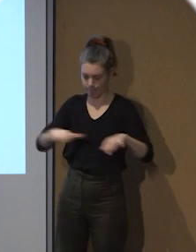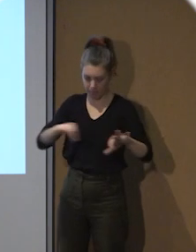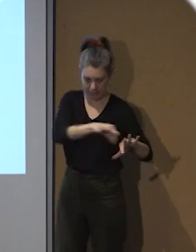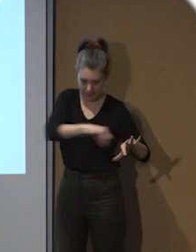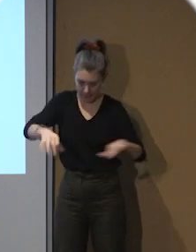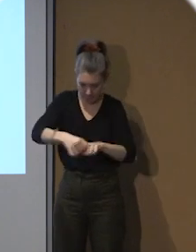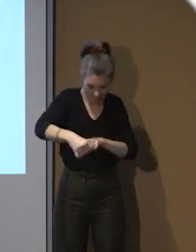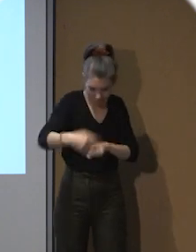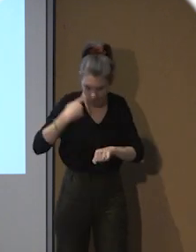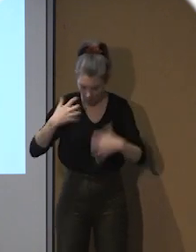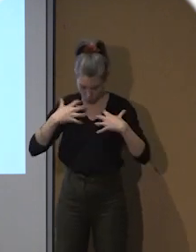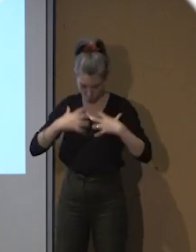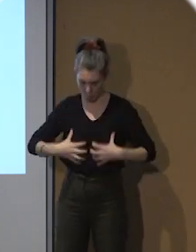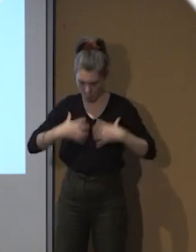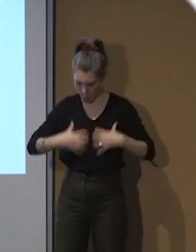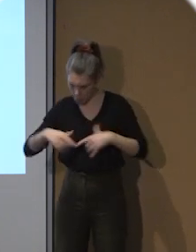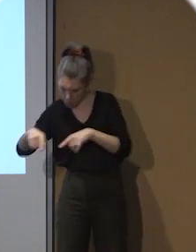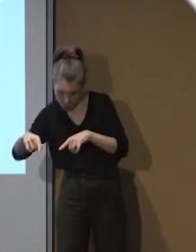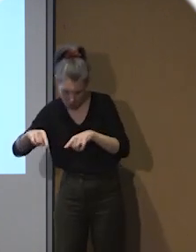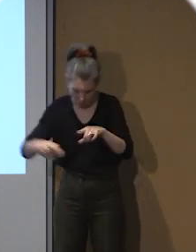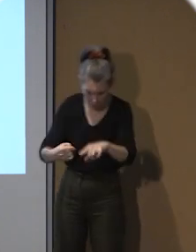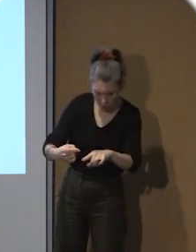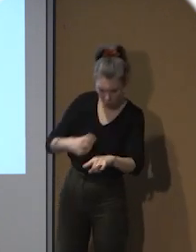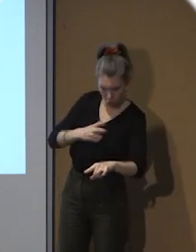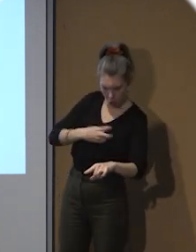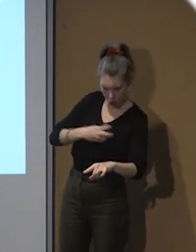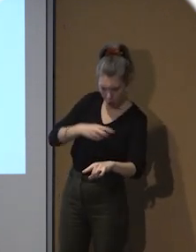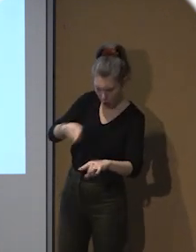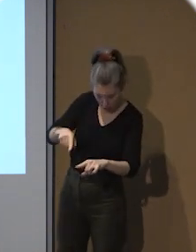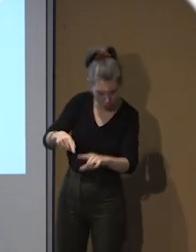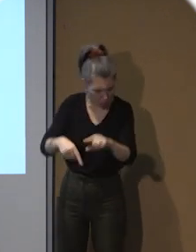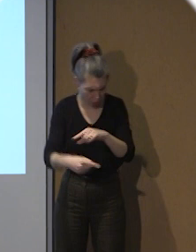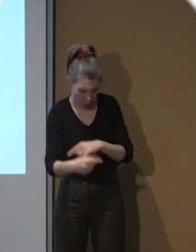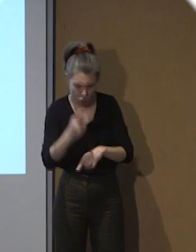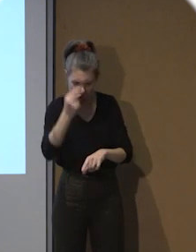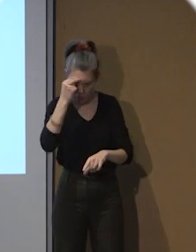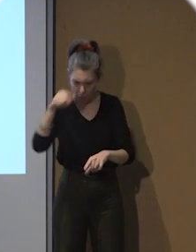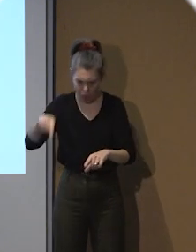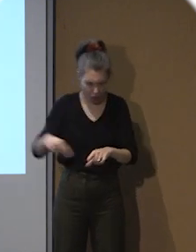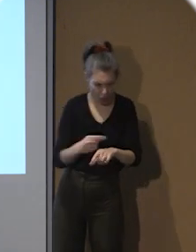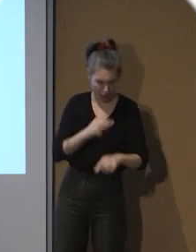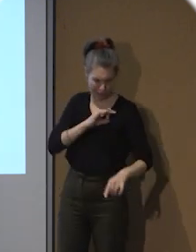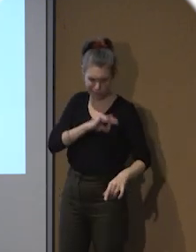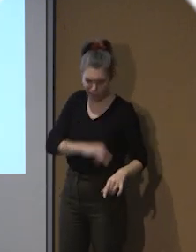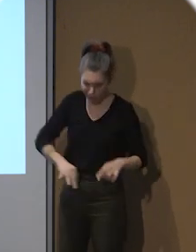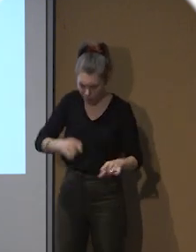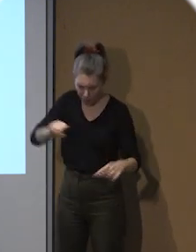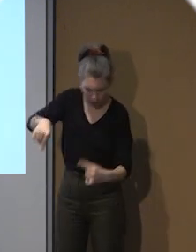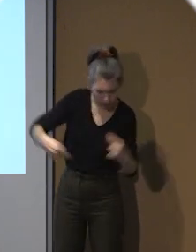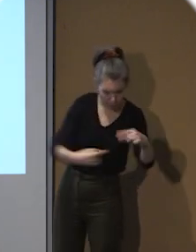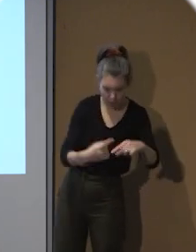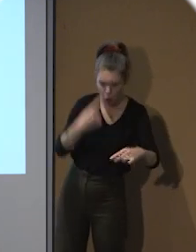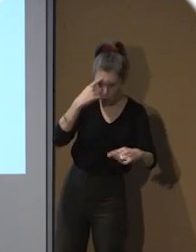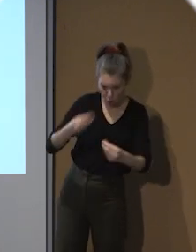poumon, mais ensuite arrive dans le cœur, et du cœur part dans les artères pour arriver aux